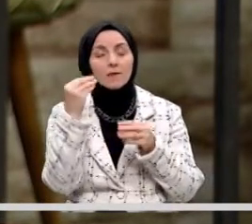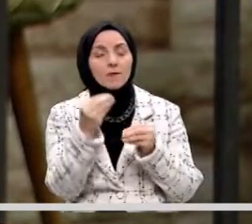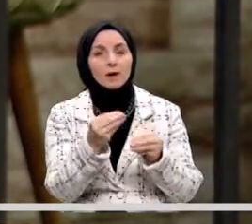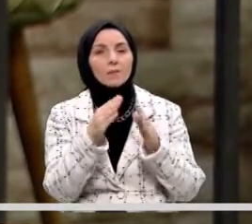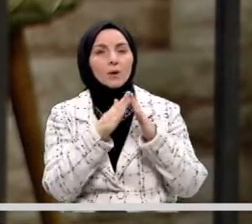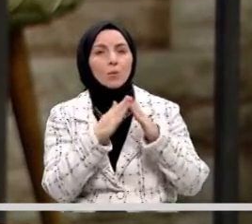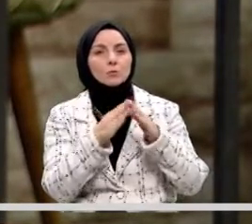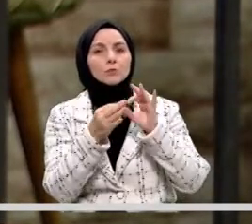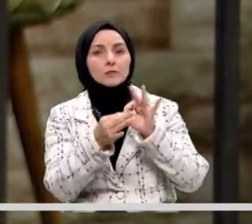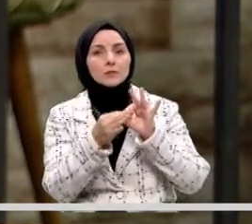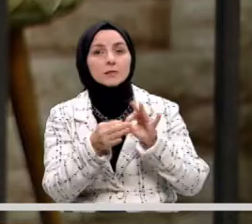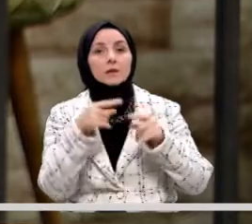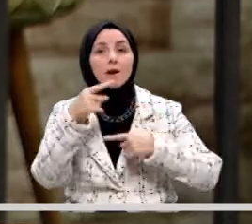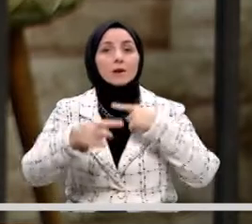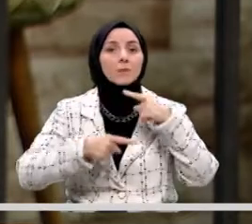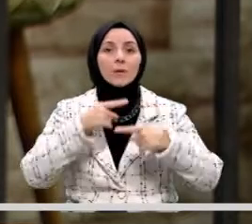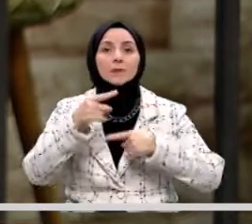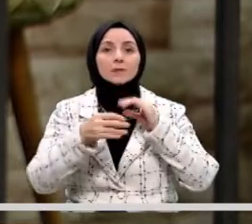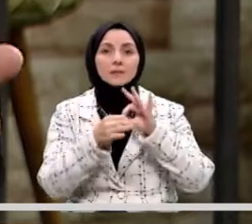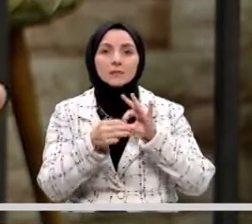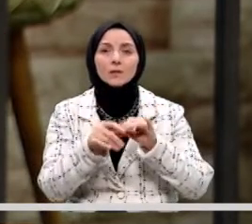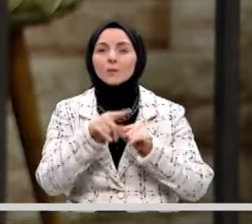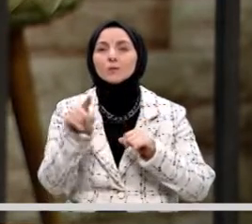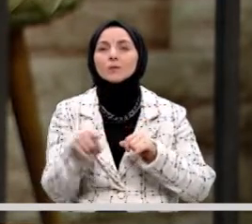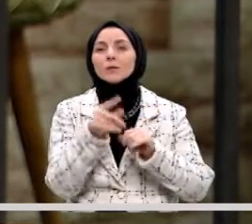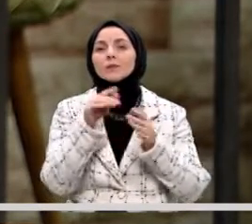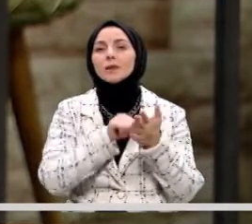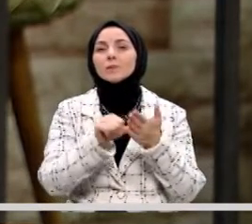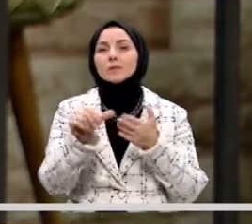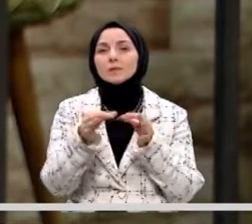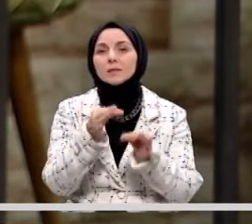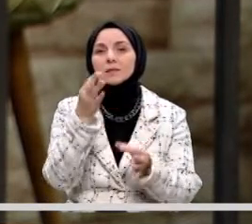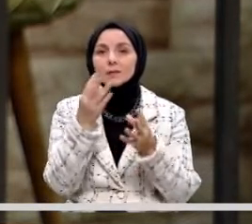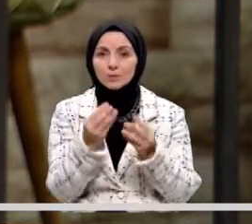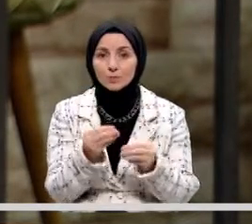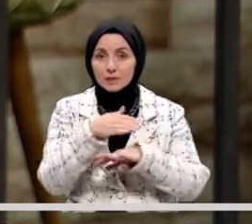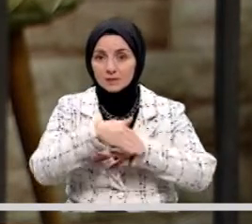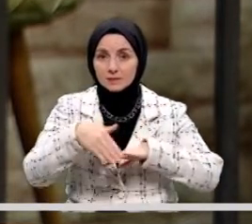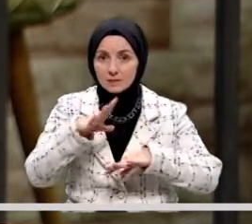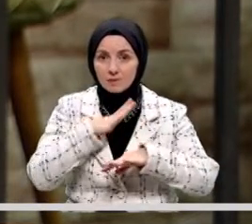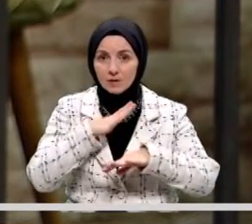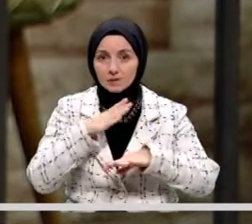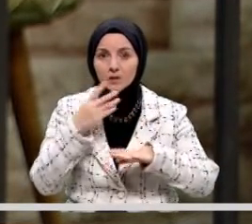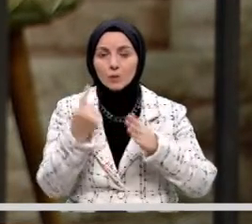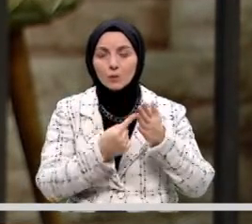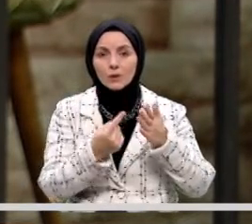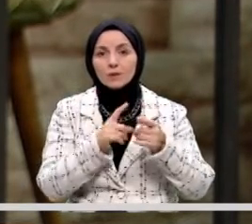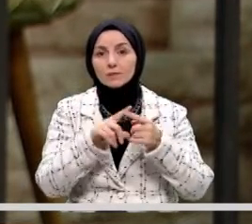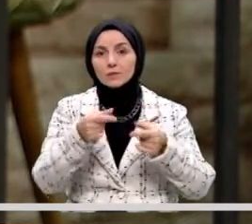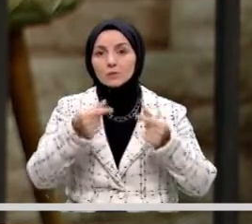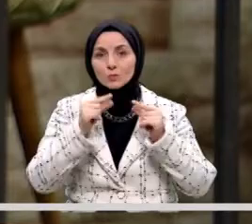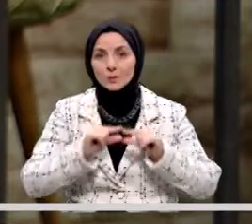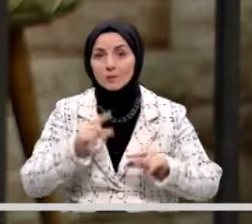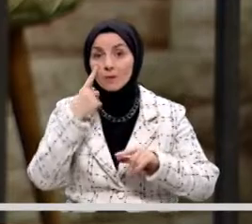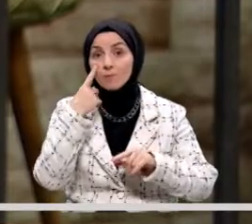ilişkileri yani Bunların aslında hepsinin insani noktada sınırları var eğer biz Kur'an ve sünnete bakarsak ama bizim toplumda uygulanma kısmıyla ilgili